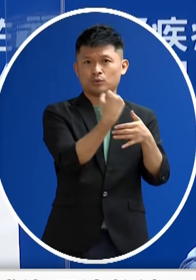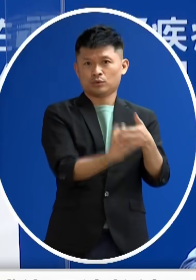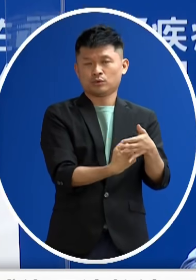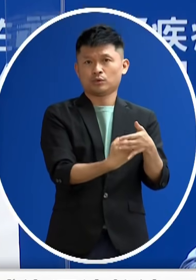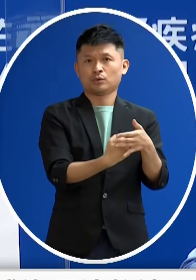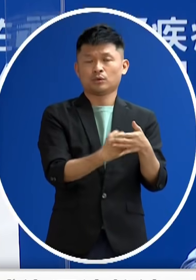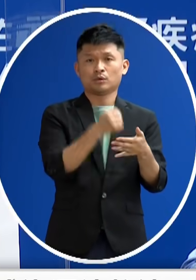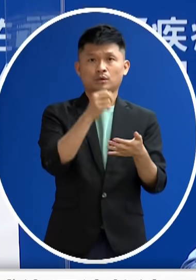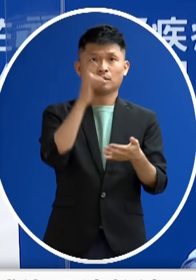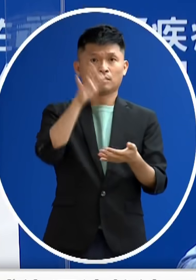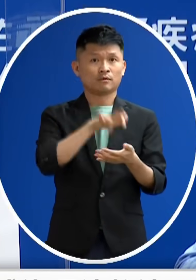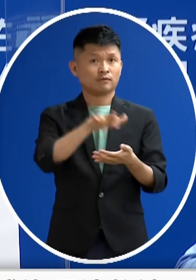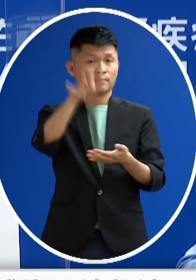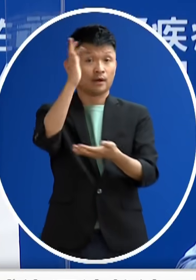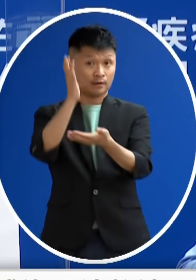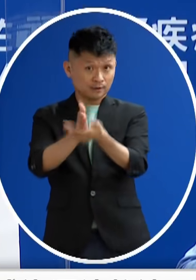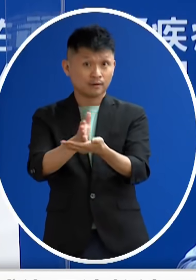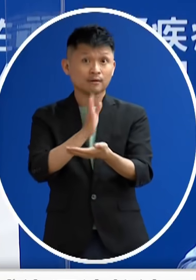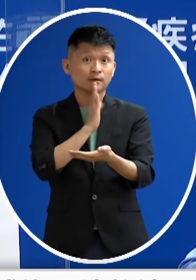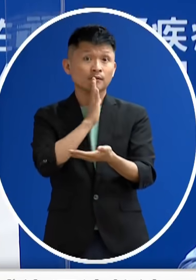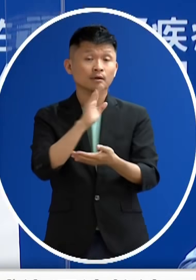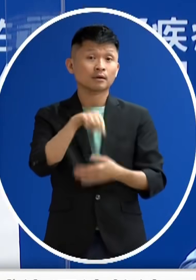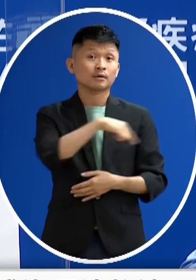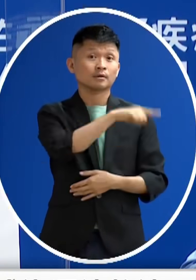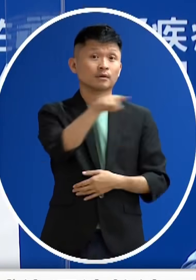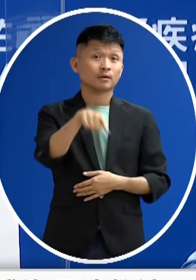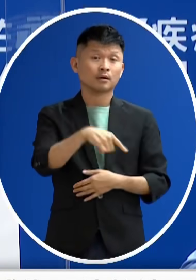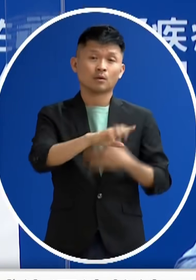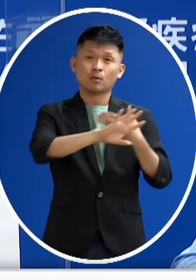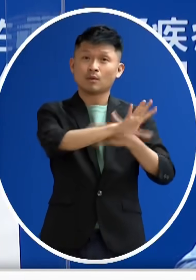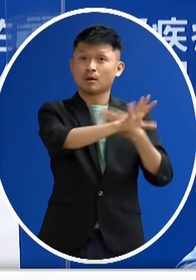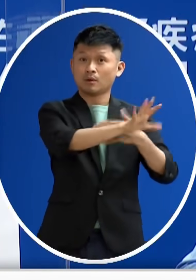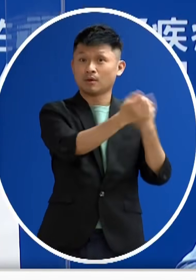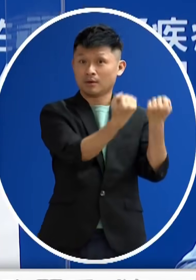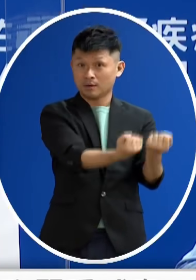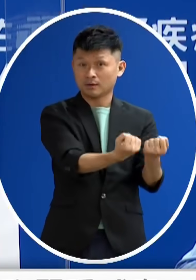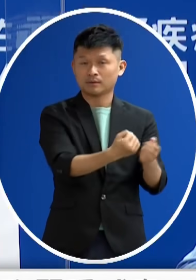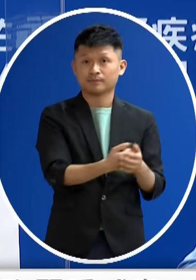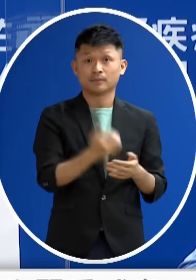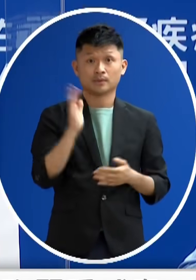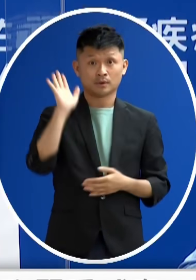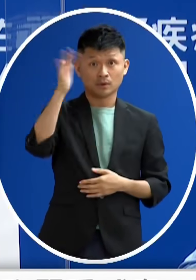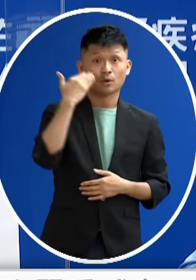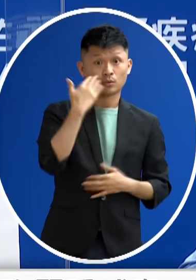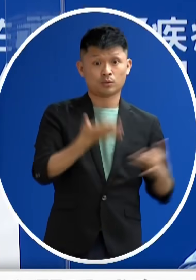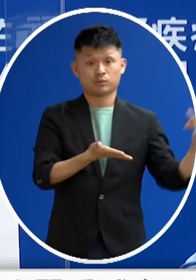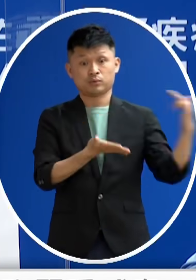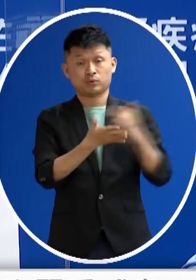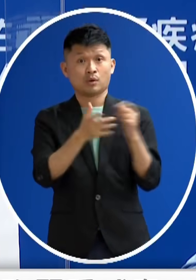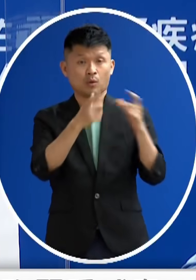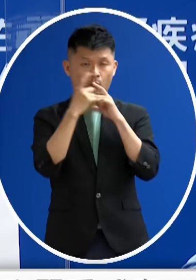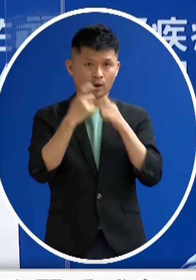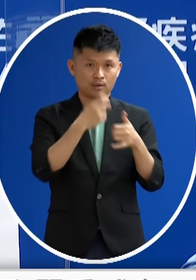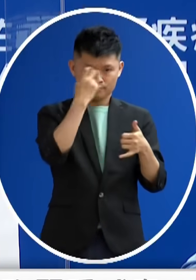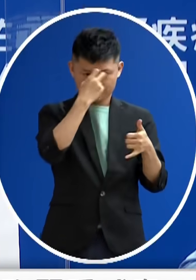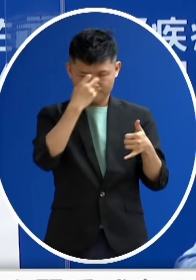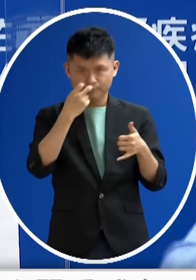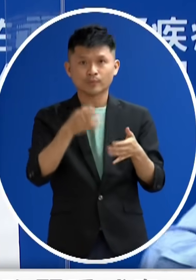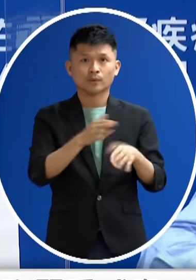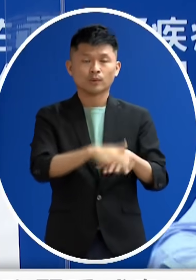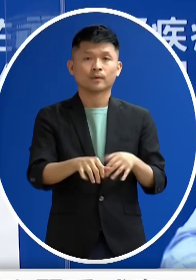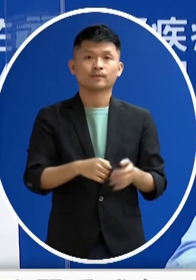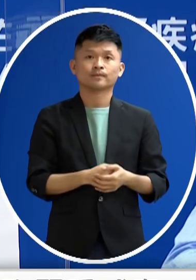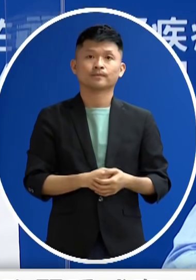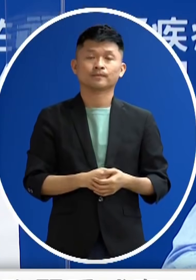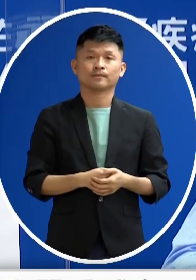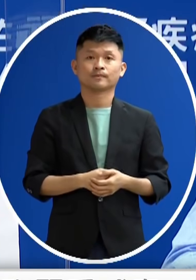停飞，这些基本上很多也在国外，所以将来有回来我们都会采。那不过这个扩大